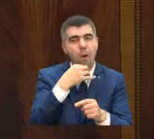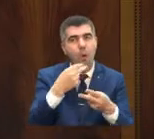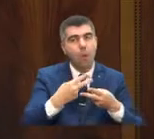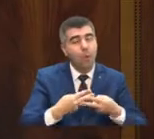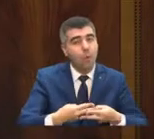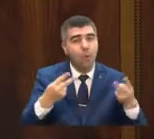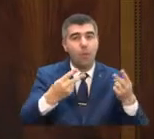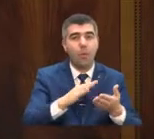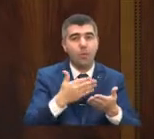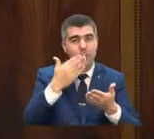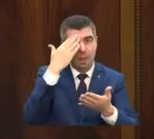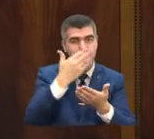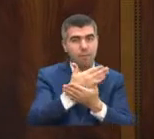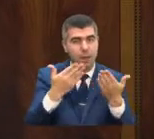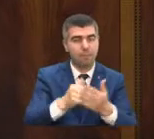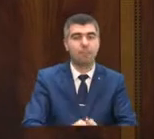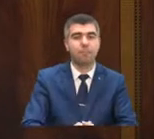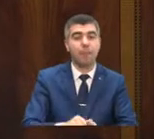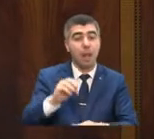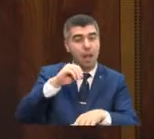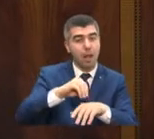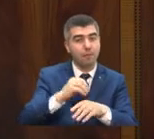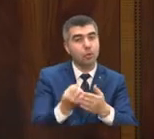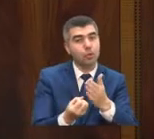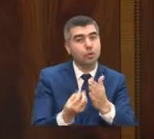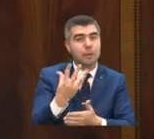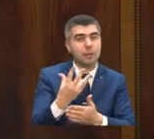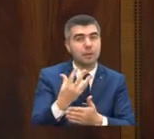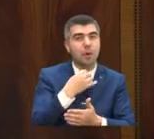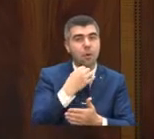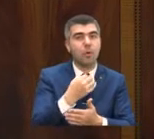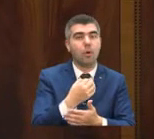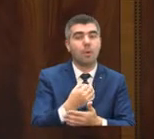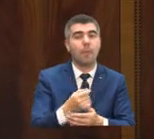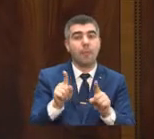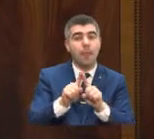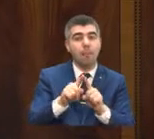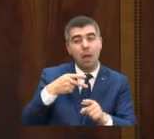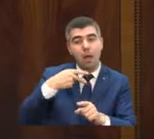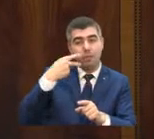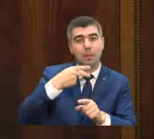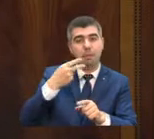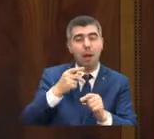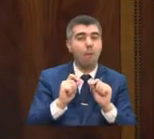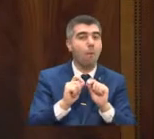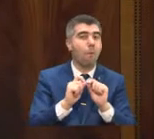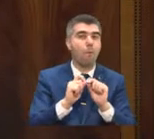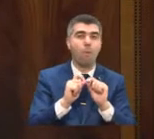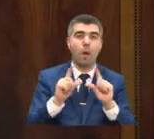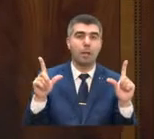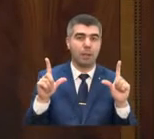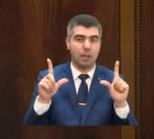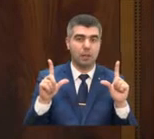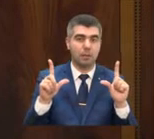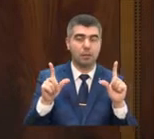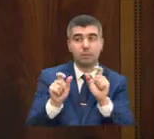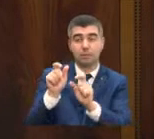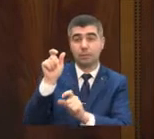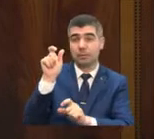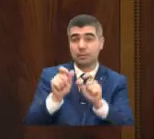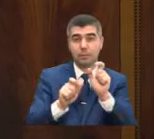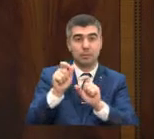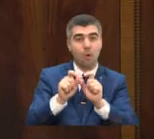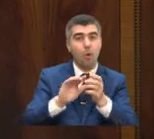السامية. نشدد في هذا الصدد على وجوب التحلي بخطاب واضح من طرف الأفراد والجماعات على حد